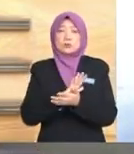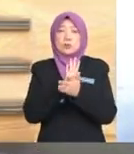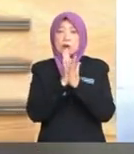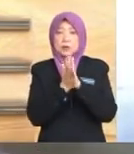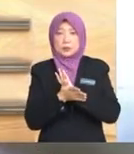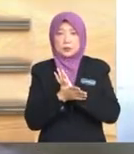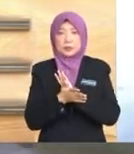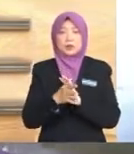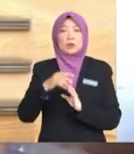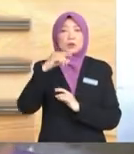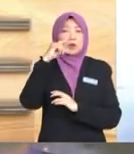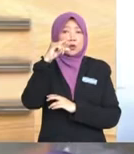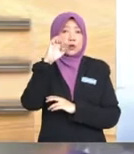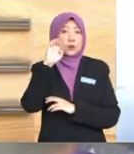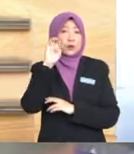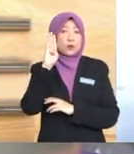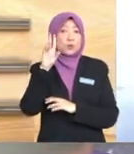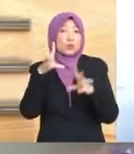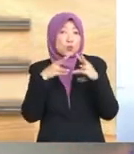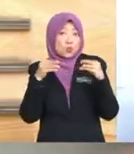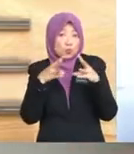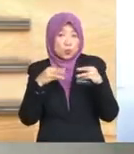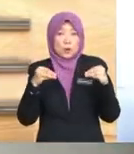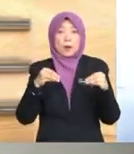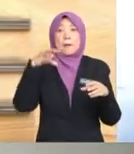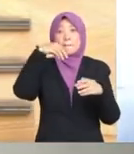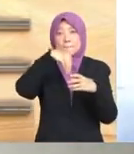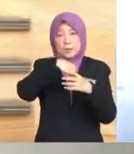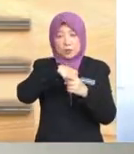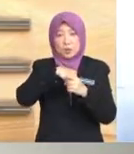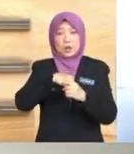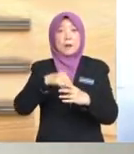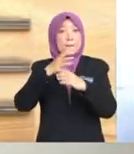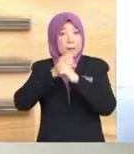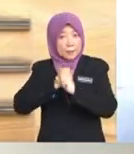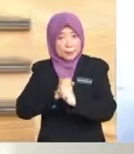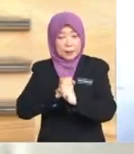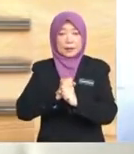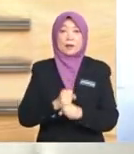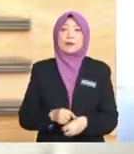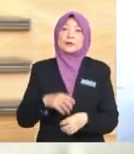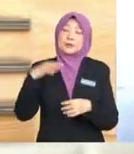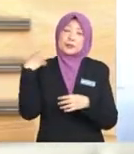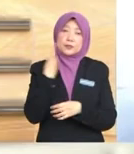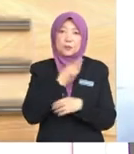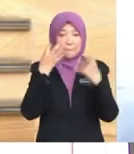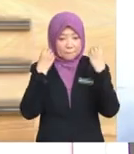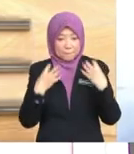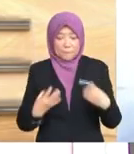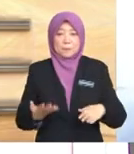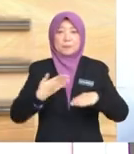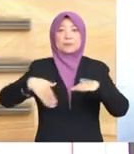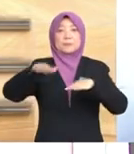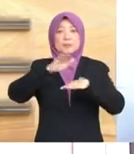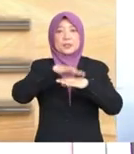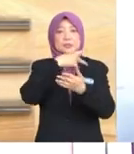gebu macam ni dah cantik, baru kita boleh masukkan dalam piping bag dan kita hiaskan di atas kek. Okey, bila sebut tentang